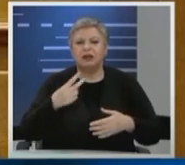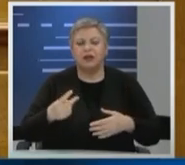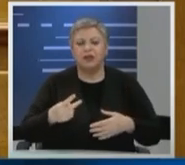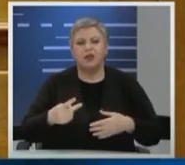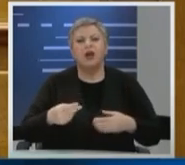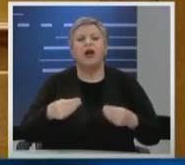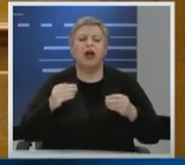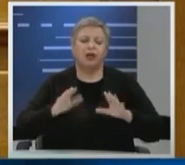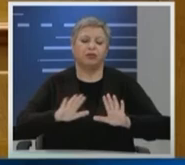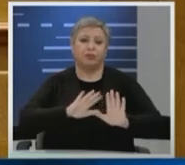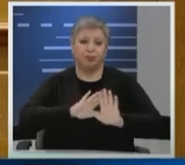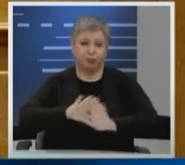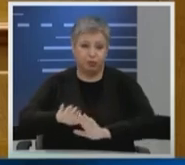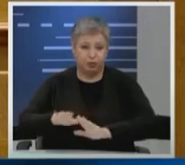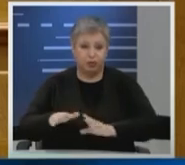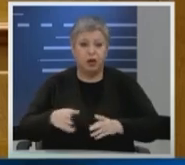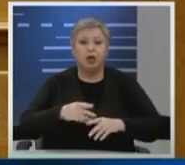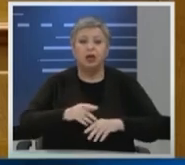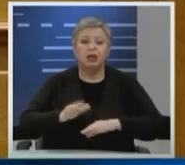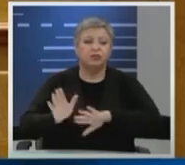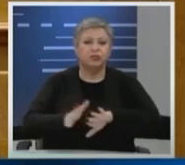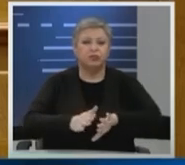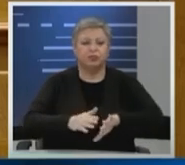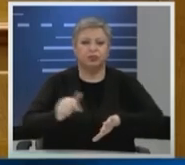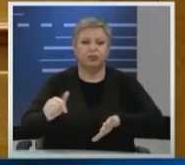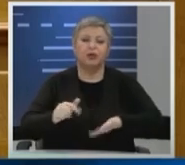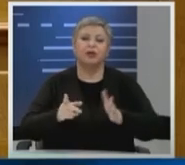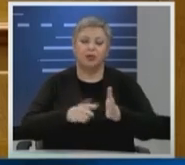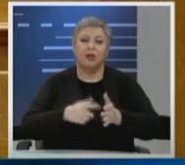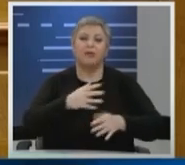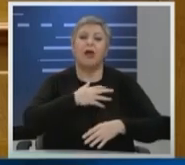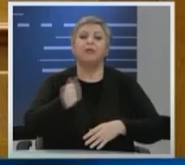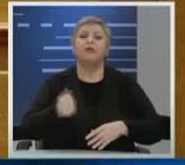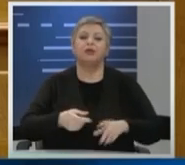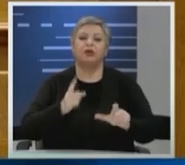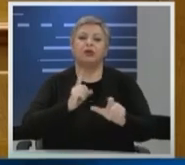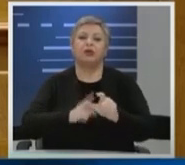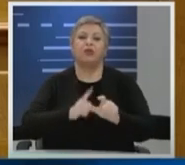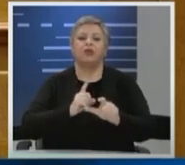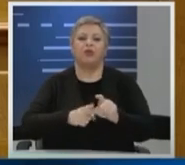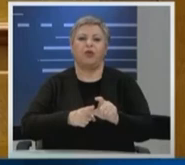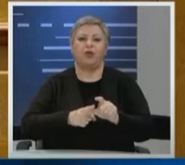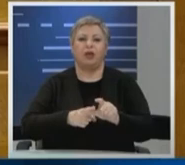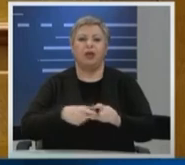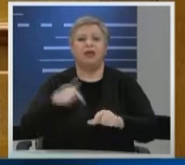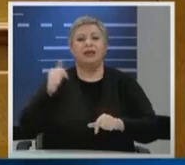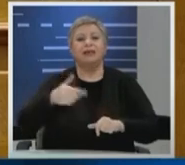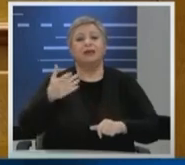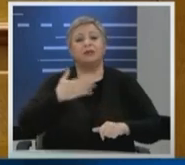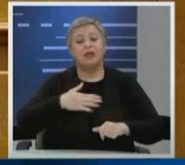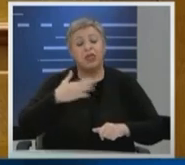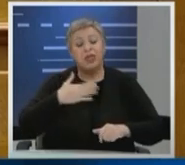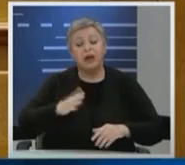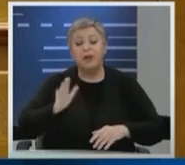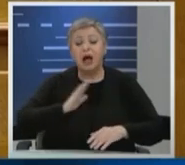σήμερα το ΚΚΕ με αποφασιστικότητα να το ισχυροποιήσει. Γιατί? Γιατί αποτελεί την εγγύηση για ένα πολύ πιο δυνατό